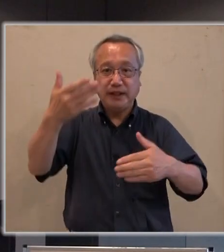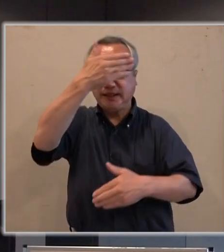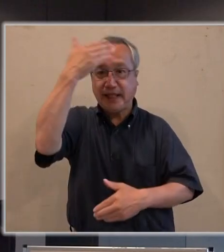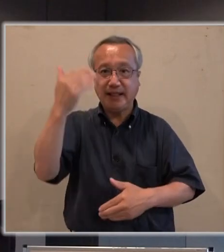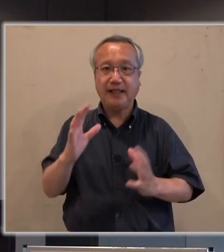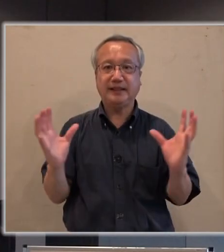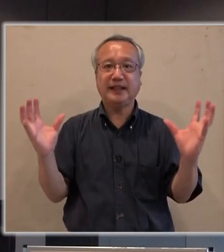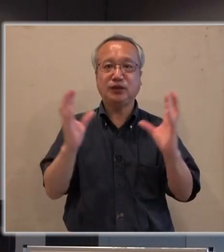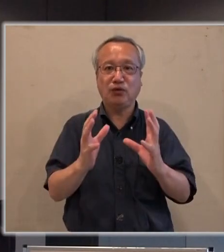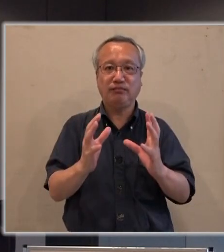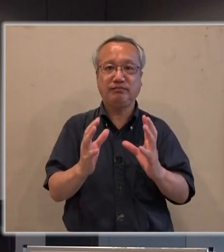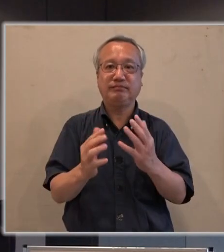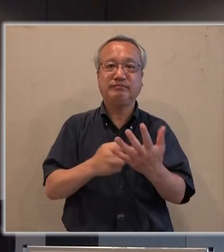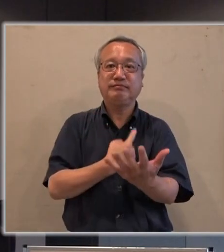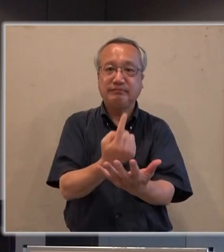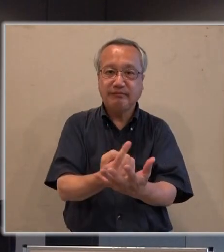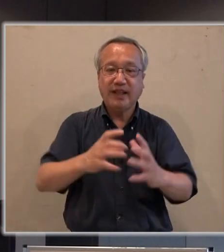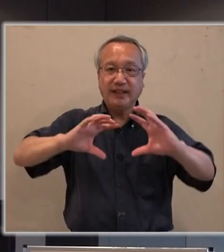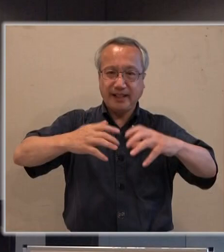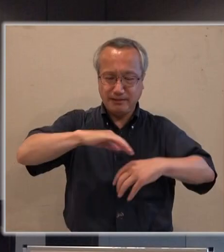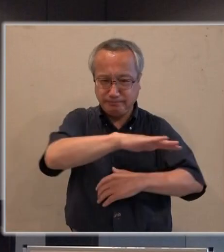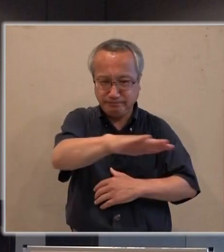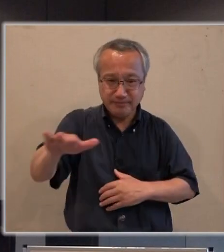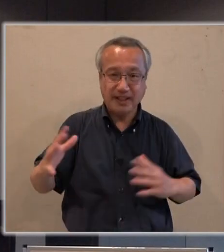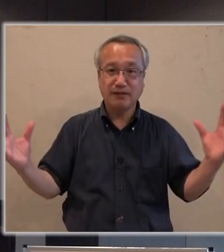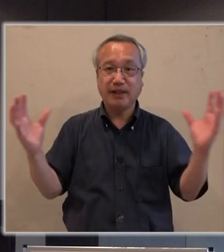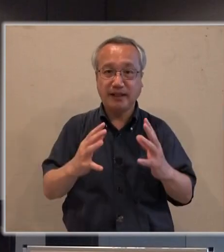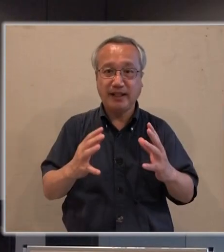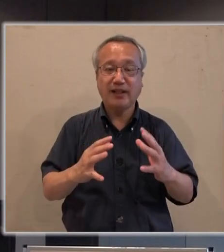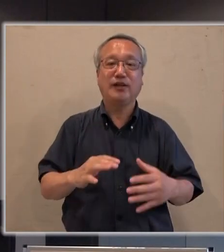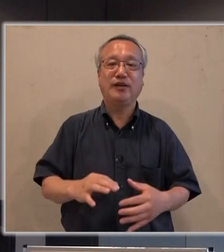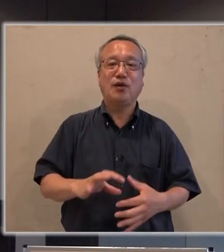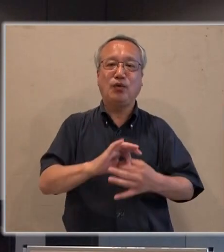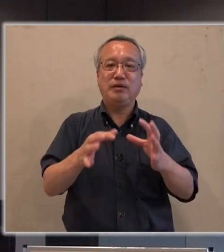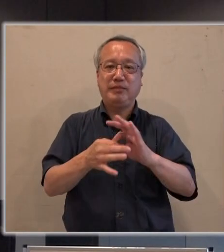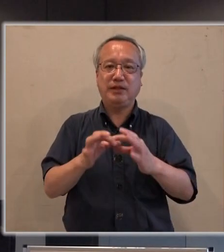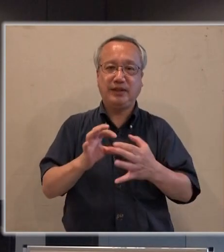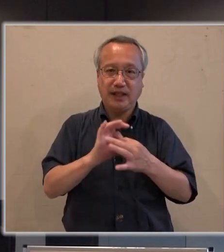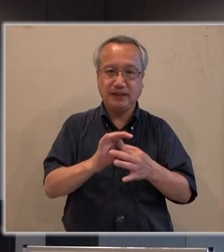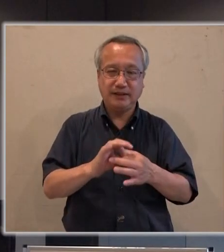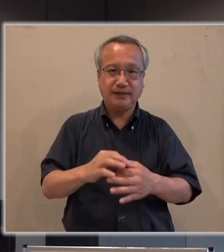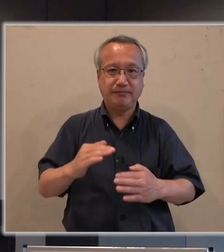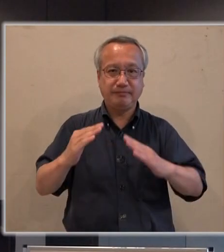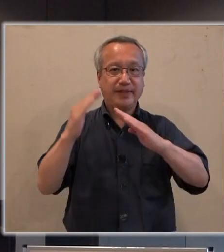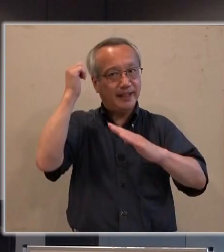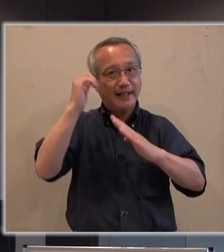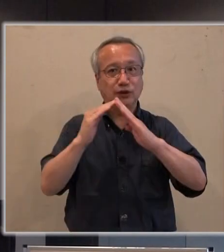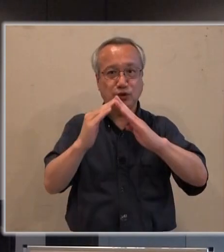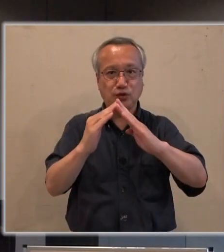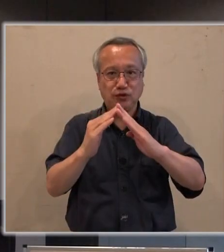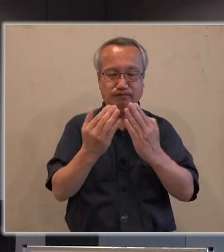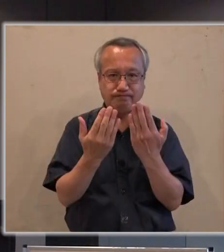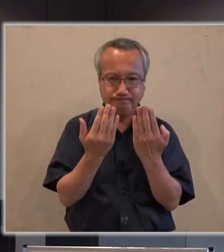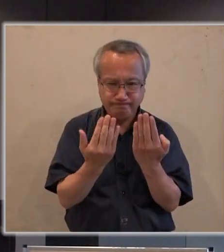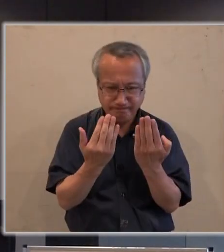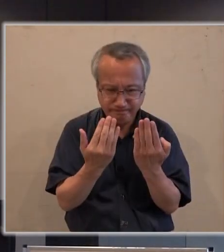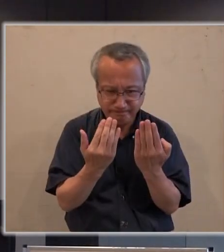中から集まった若者とオリンピックについて2週間しっかり合宿形式で学びました。